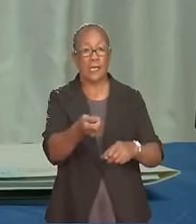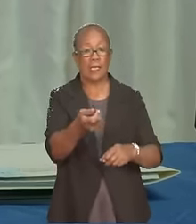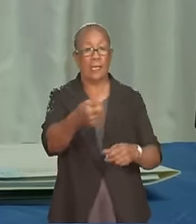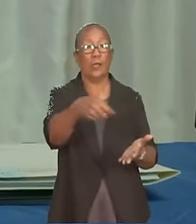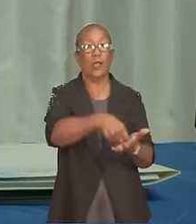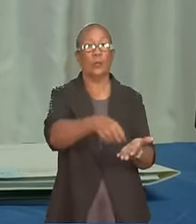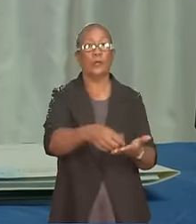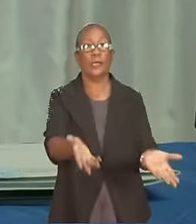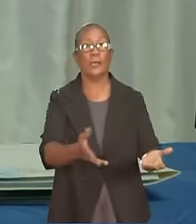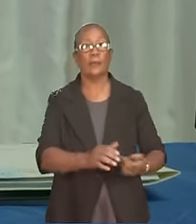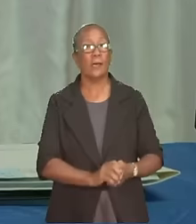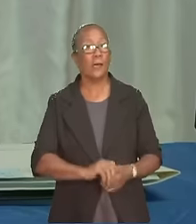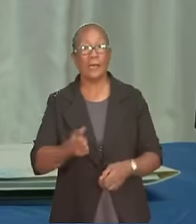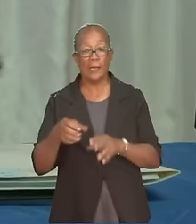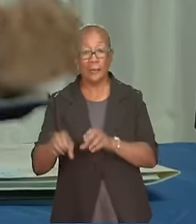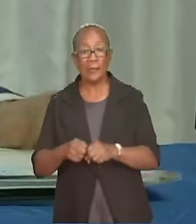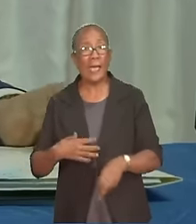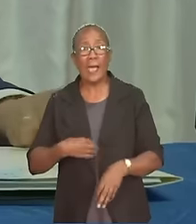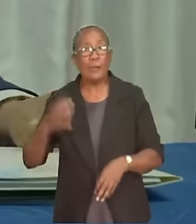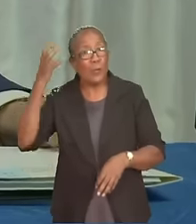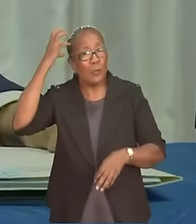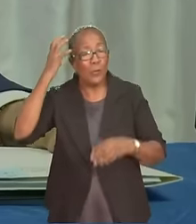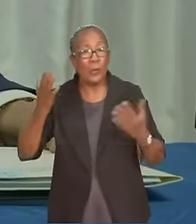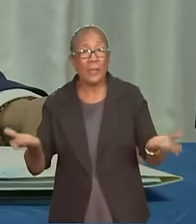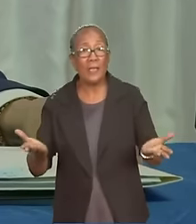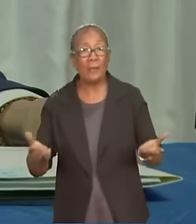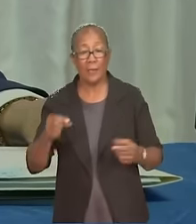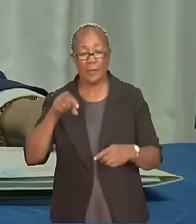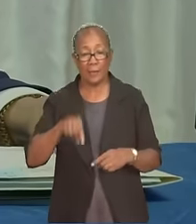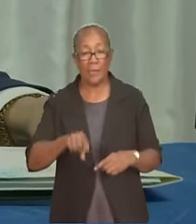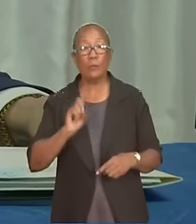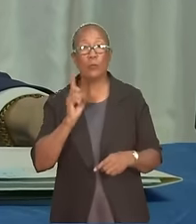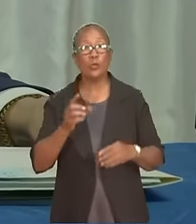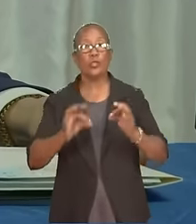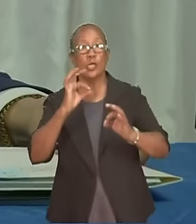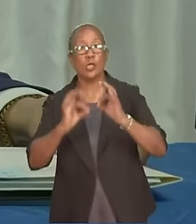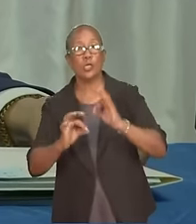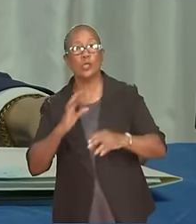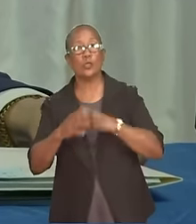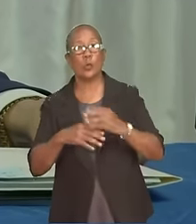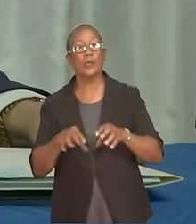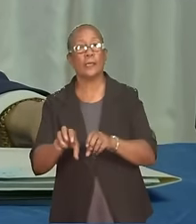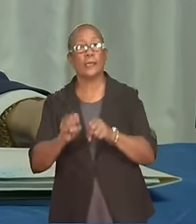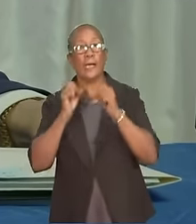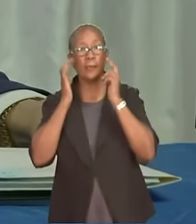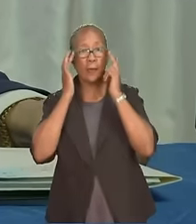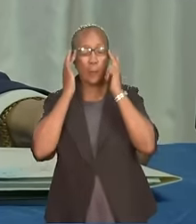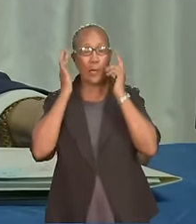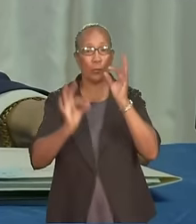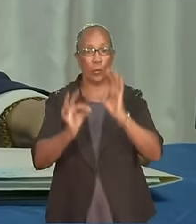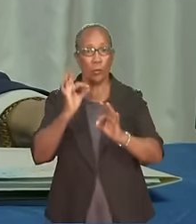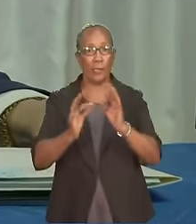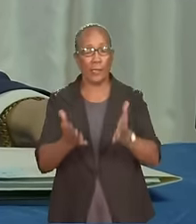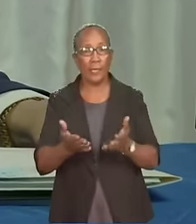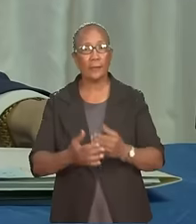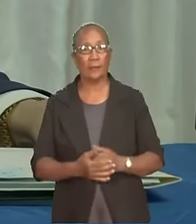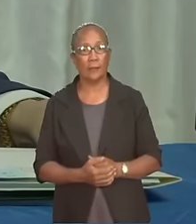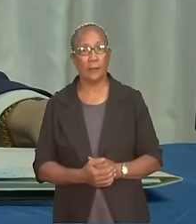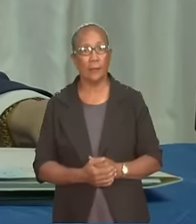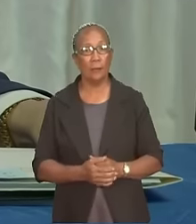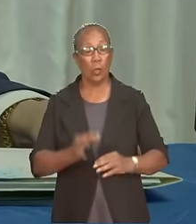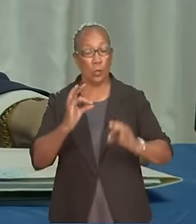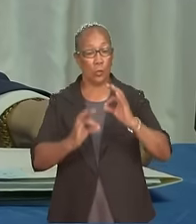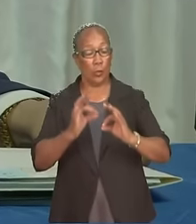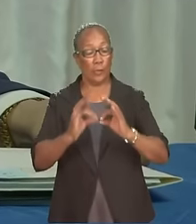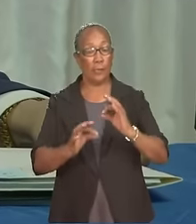het. Je hebt een probleem gekregen. Deze zaken moeten juridisch en soms door tussenkomst van rechter allemaal aangepakt worden. We hebben een juridisch team